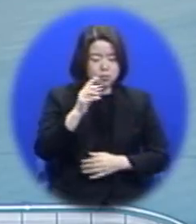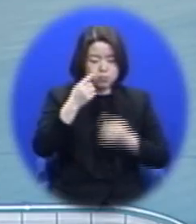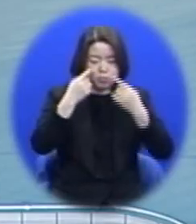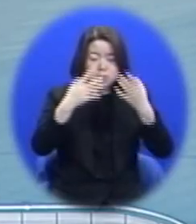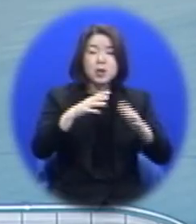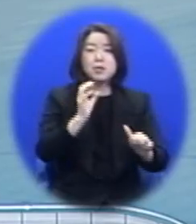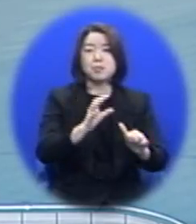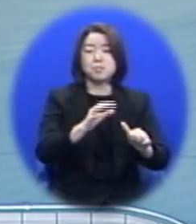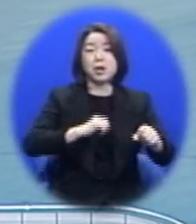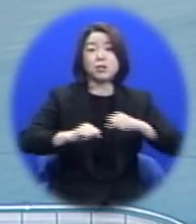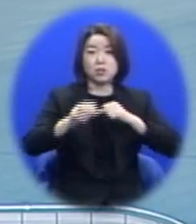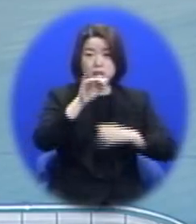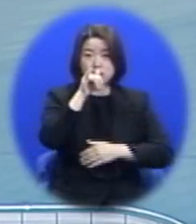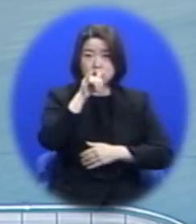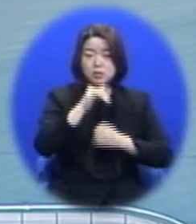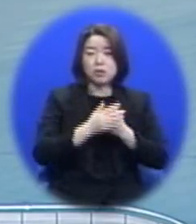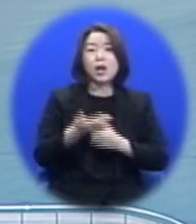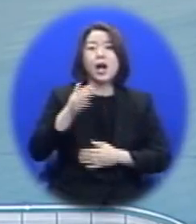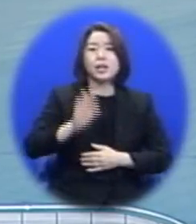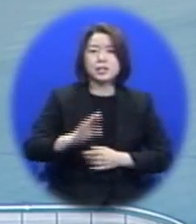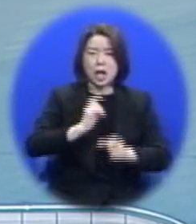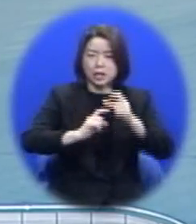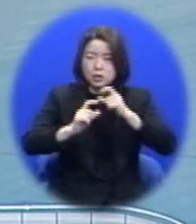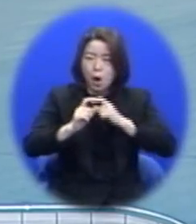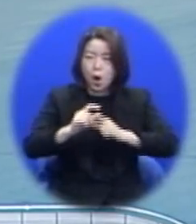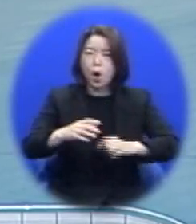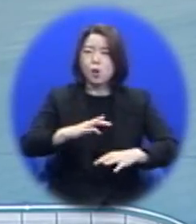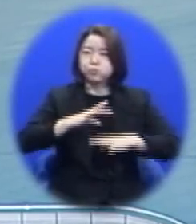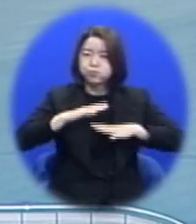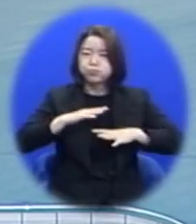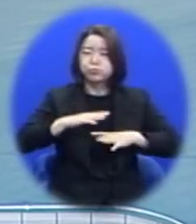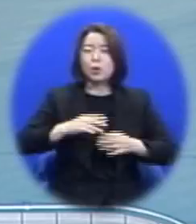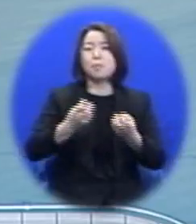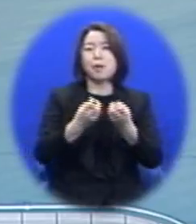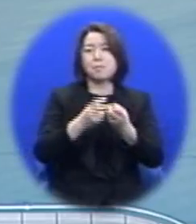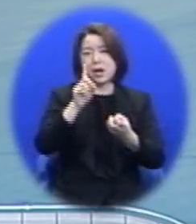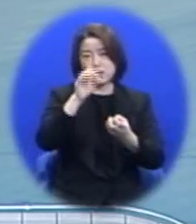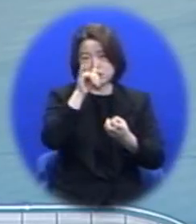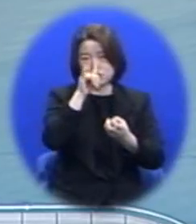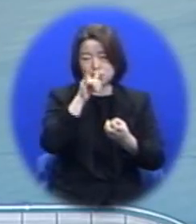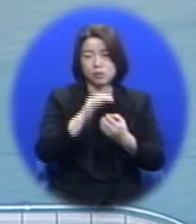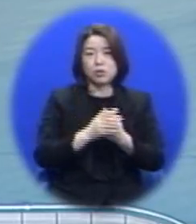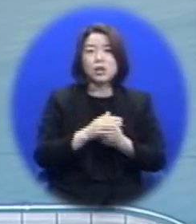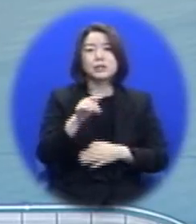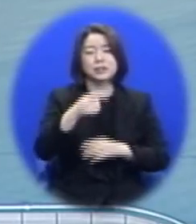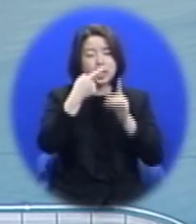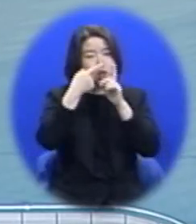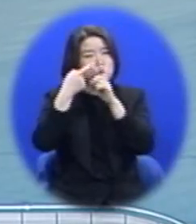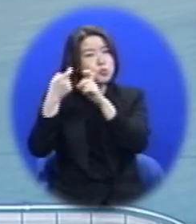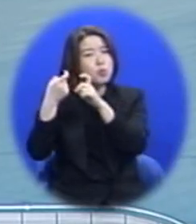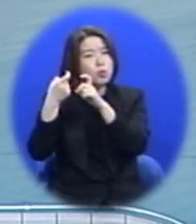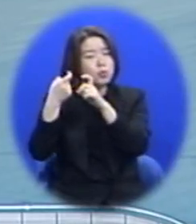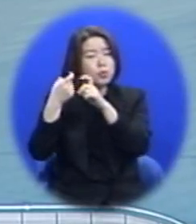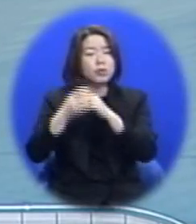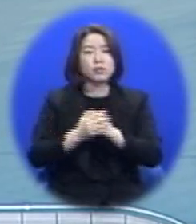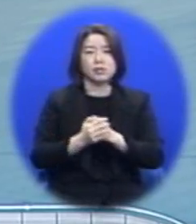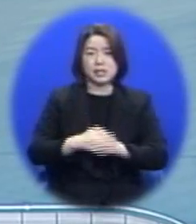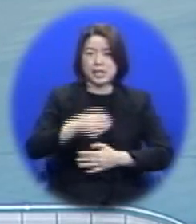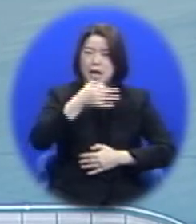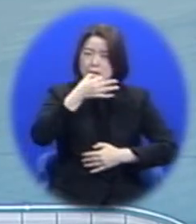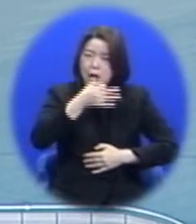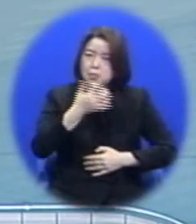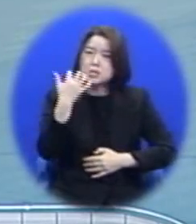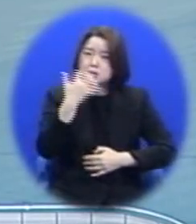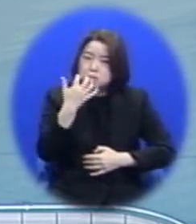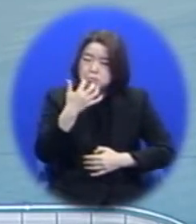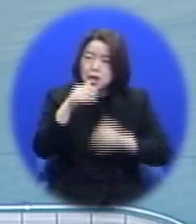역사합니다. 그러나 더 무서운 무기가 있는 거 알아야 됩니다. 그게 유혹이에요. 탐심과